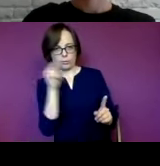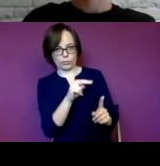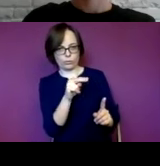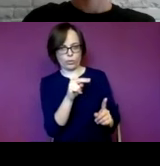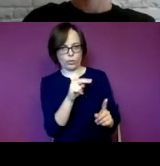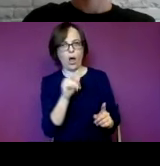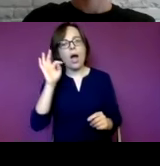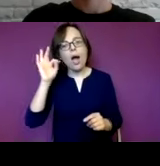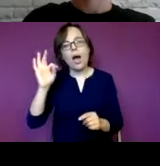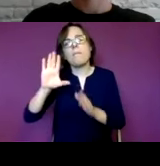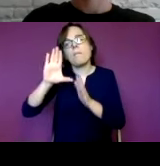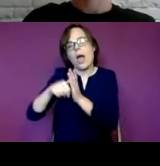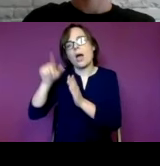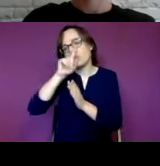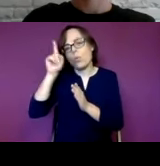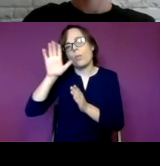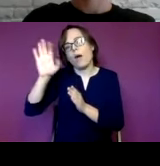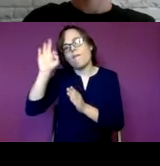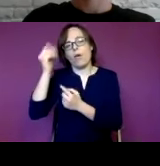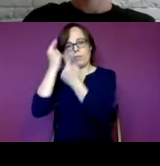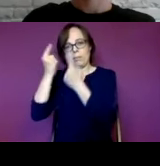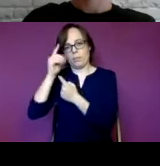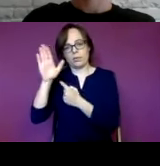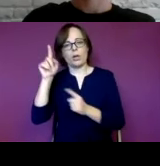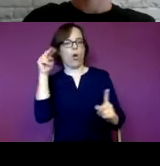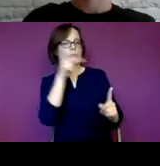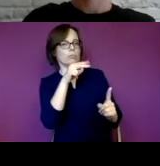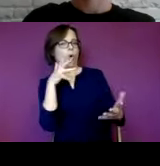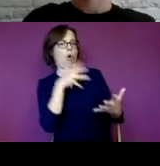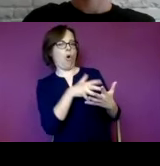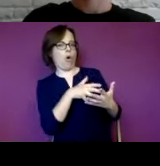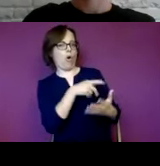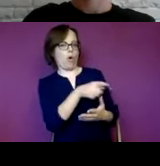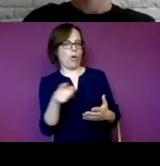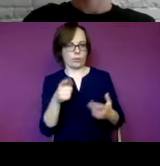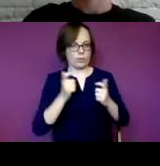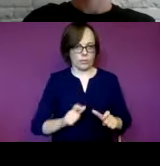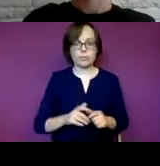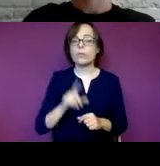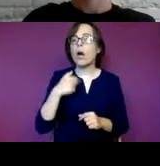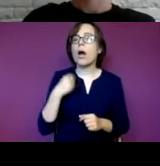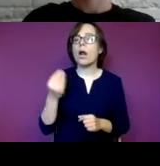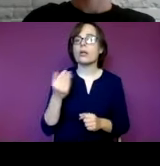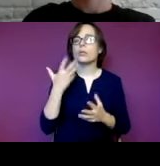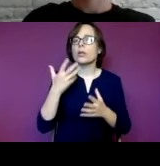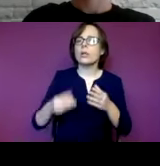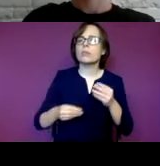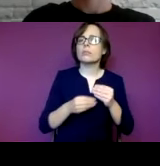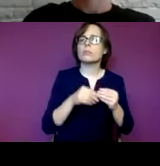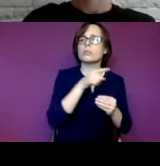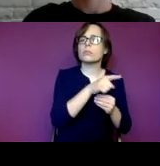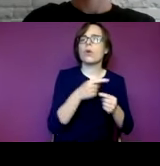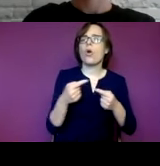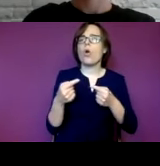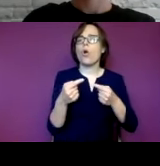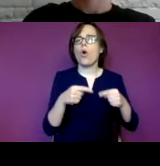zapleczu intelektualnym, którzy te wsie oceniają. Ale chciałbym wrócić jeszcze na chwilę do tych konfliktów i tu bym wywołał dr Rutę Śpiewak też,